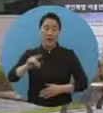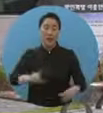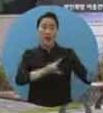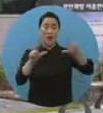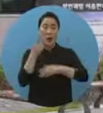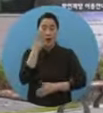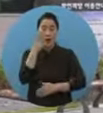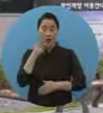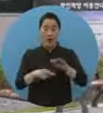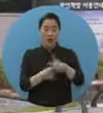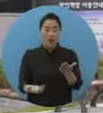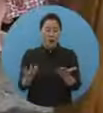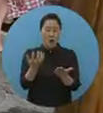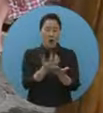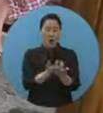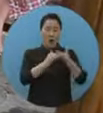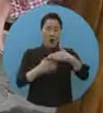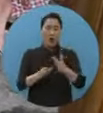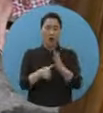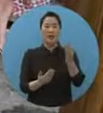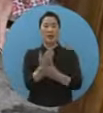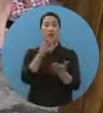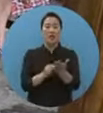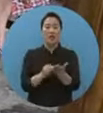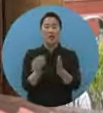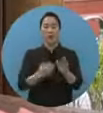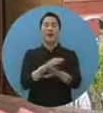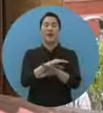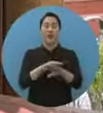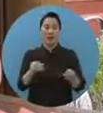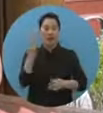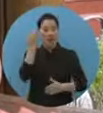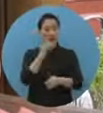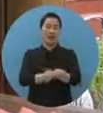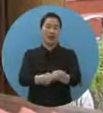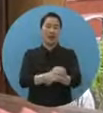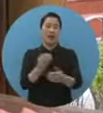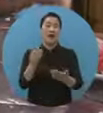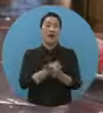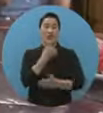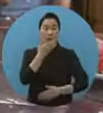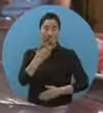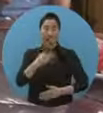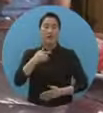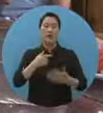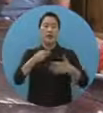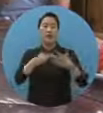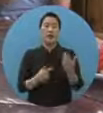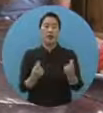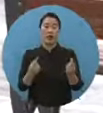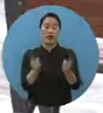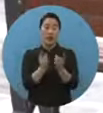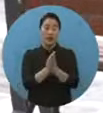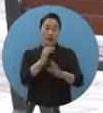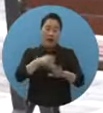귀농인 아귀 추천하는 과정에서 생기는 문제를 해결하고 지혜를 얻을 수 있는 농촌 체험 프로그램입니다 직접 농산 일을